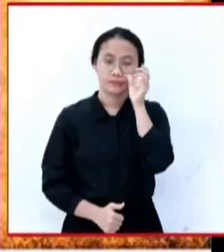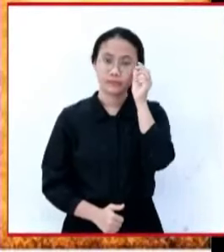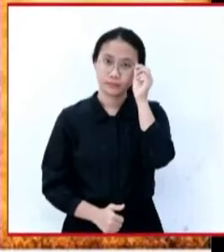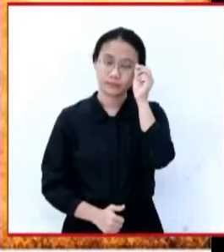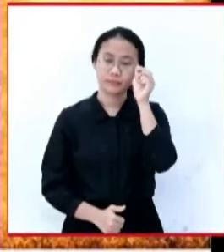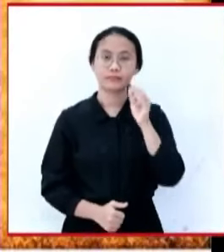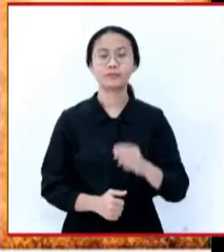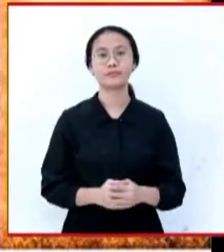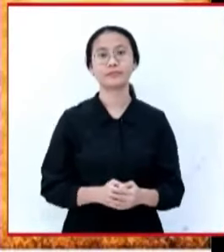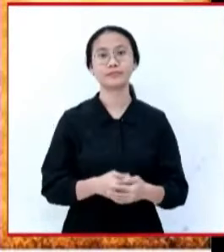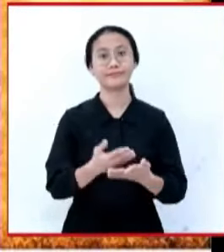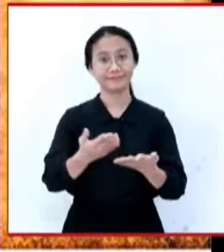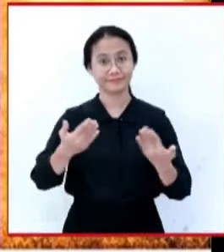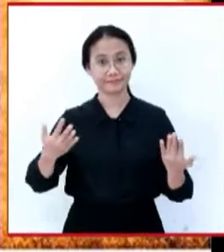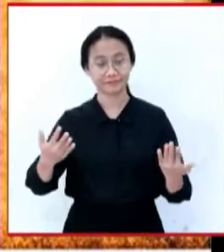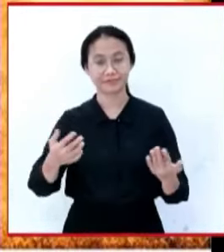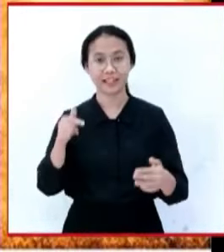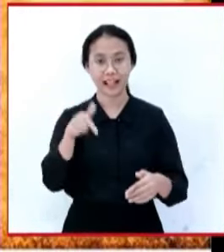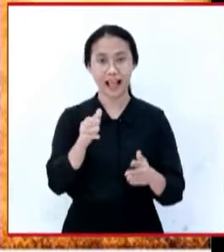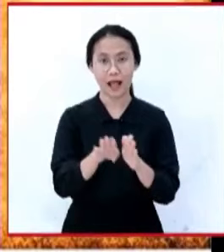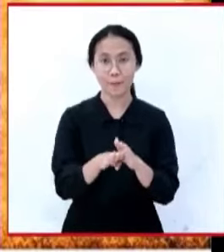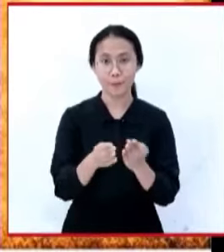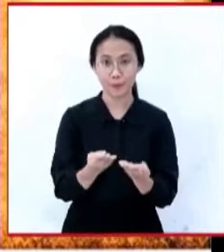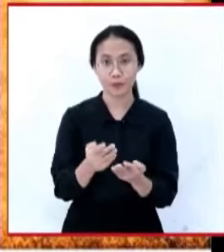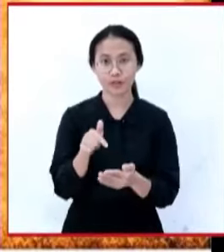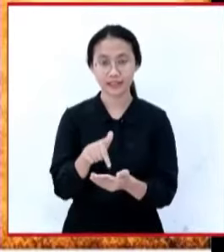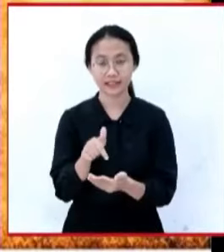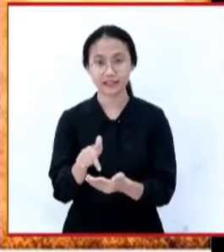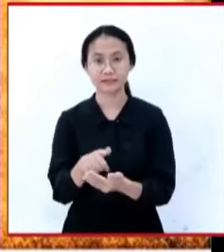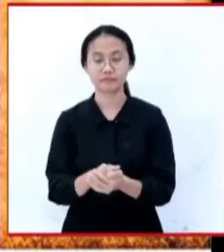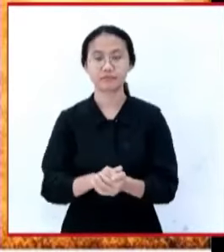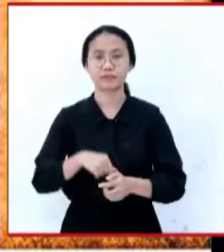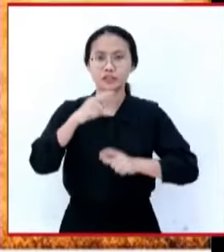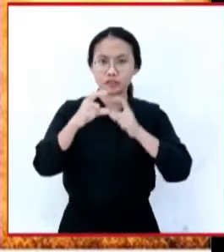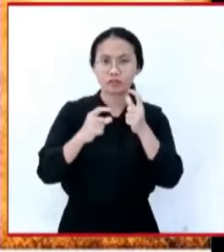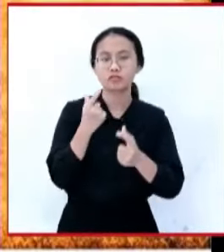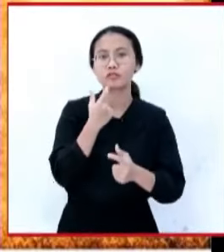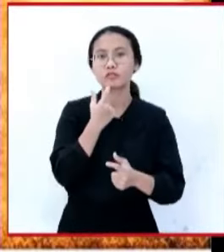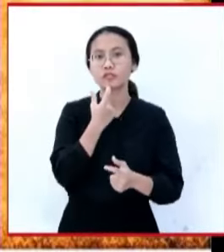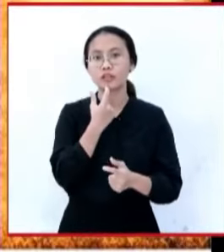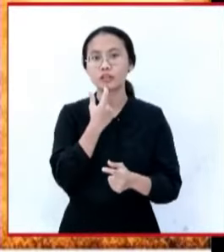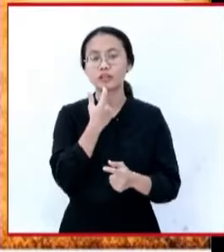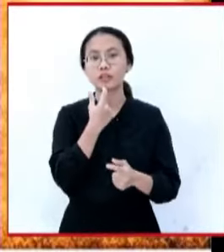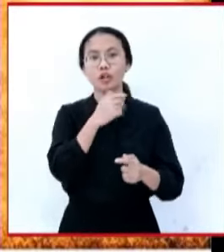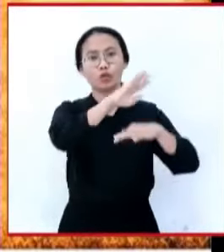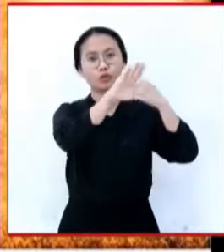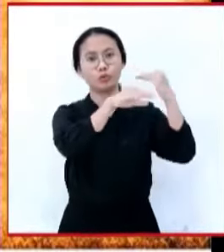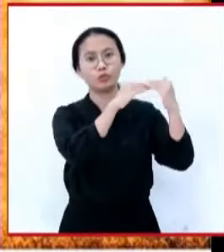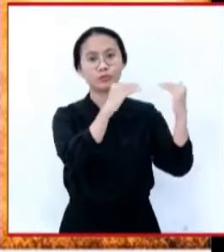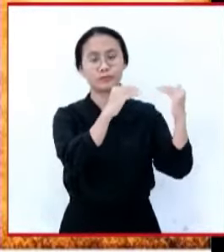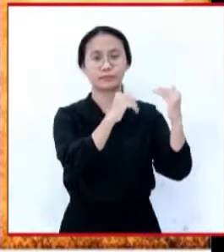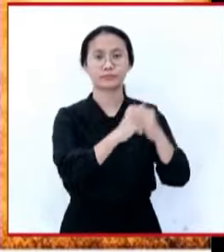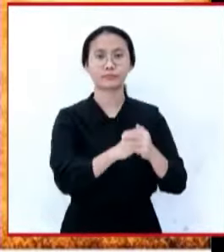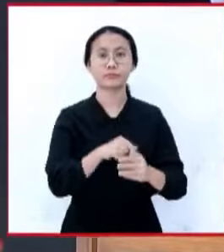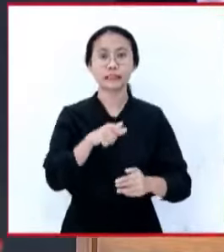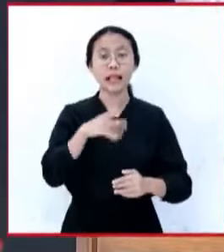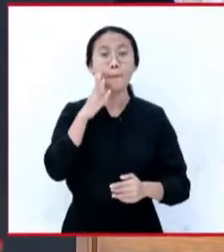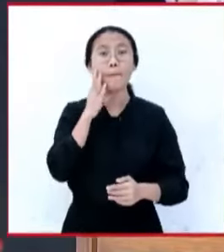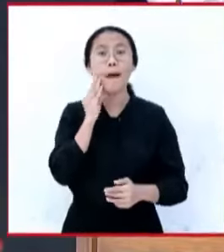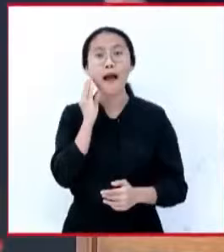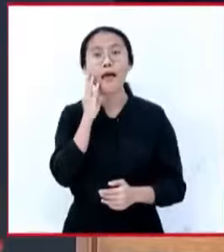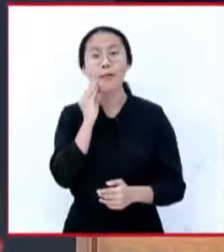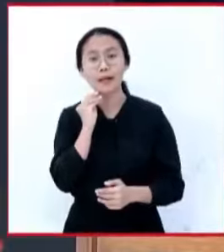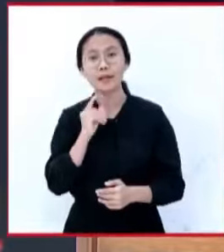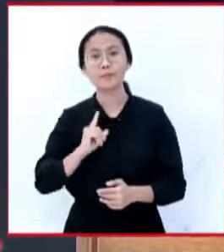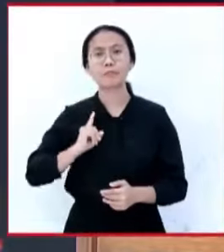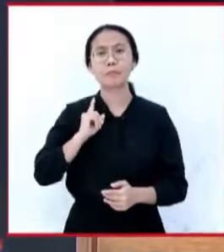nah saudara-saudara dalam buku ini diceritakan banyak hal tentang surga lalu Ini pengalaman pribadi lalu itu